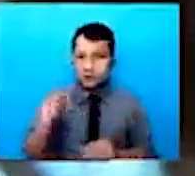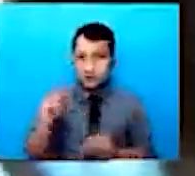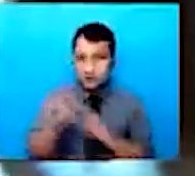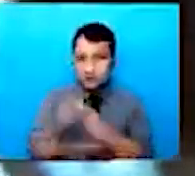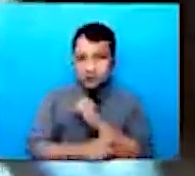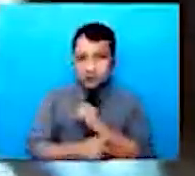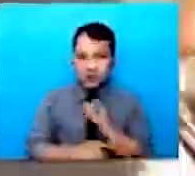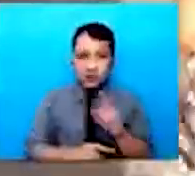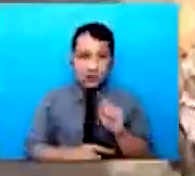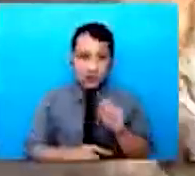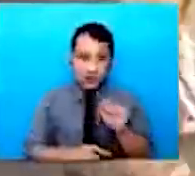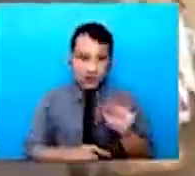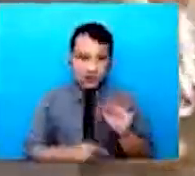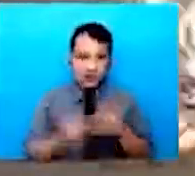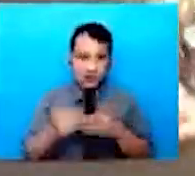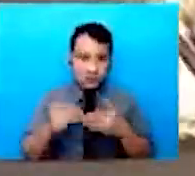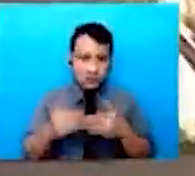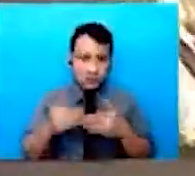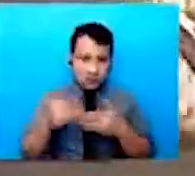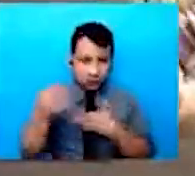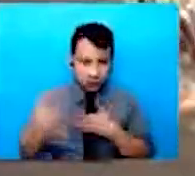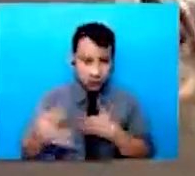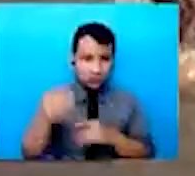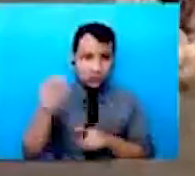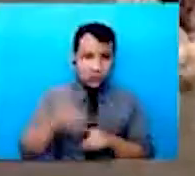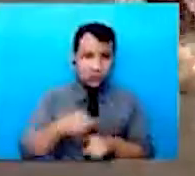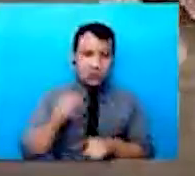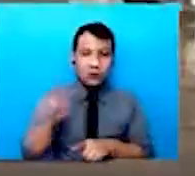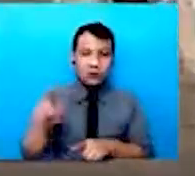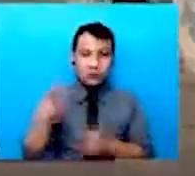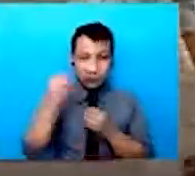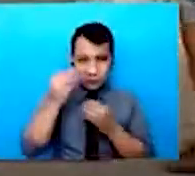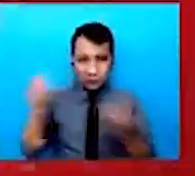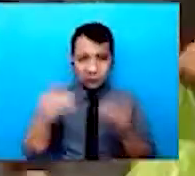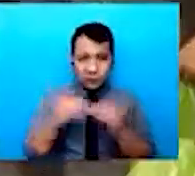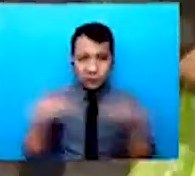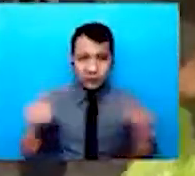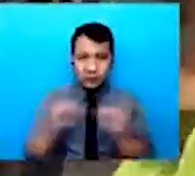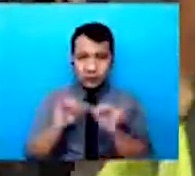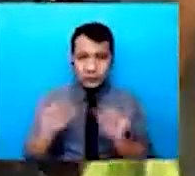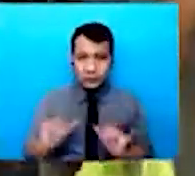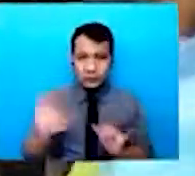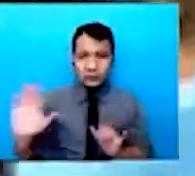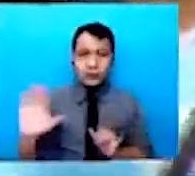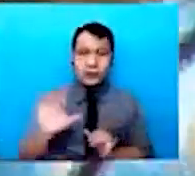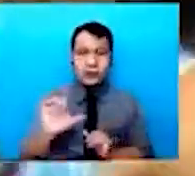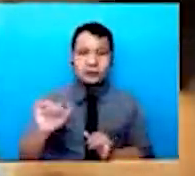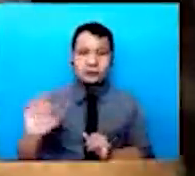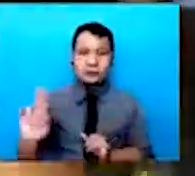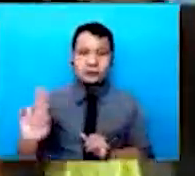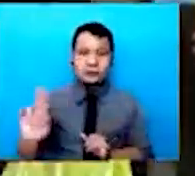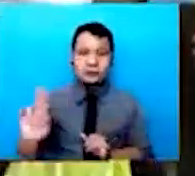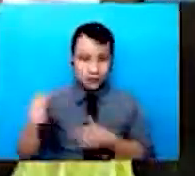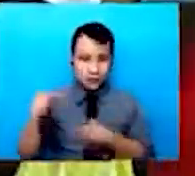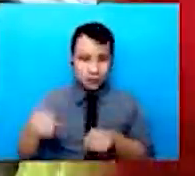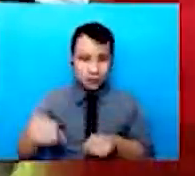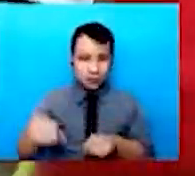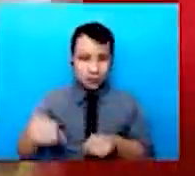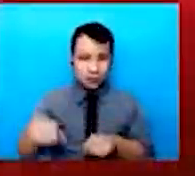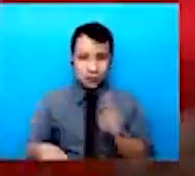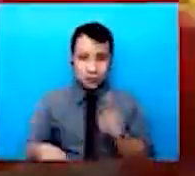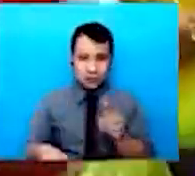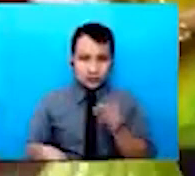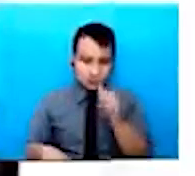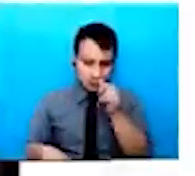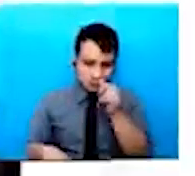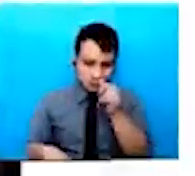IATF na iurong sa November 1 ang pagpapatupad ng alert level system sa mga LGU sa labas ng NCR. Sabi ni